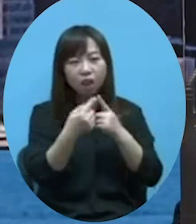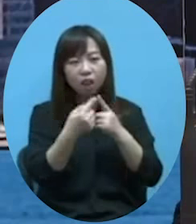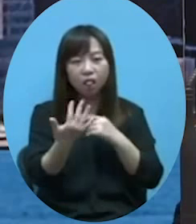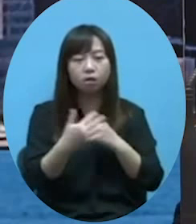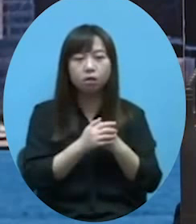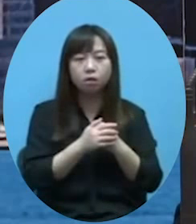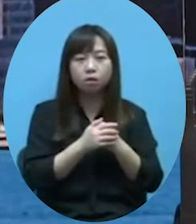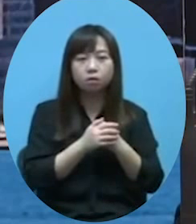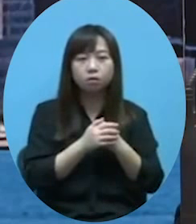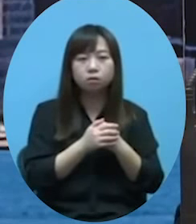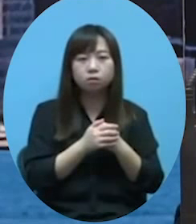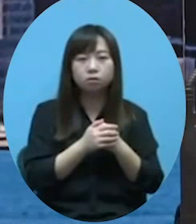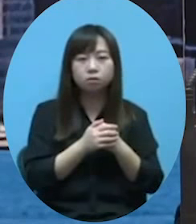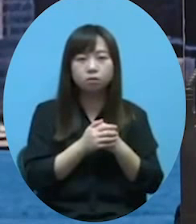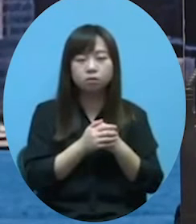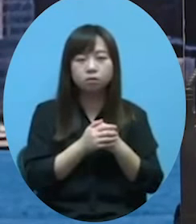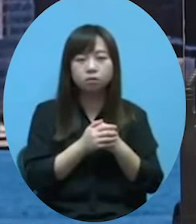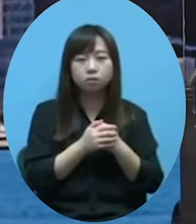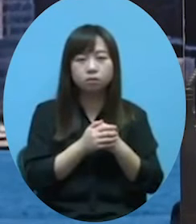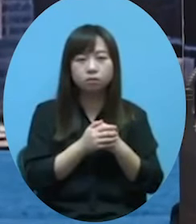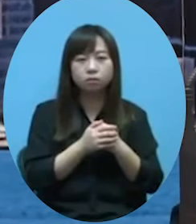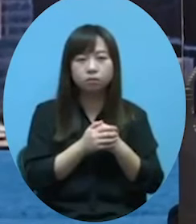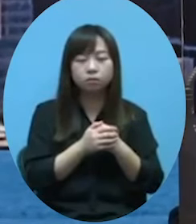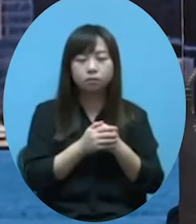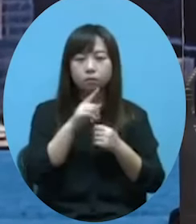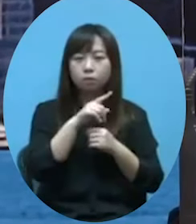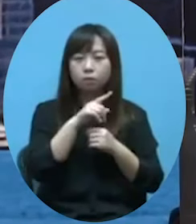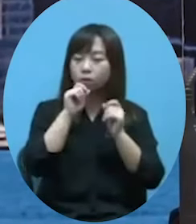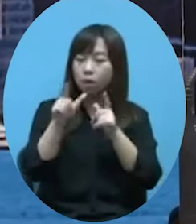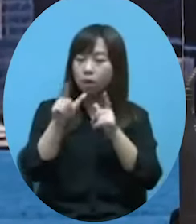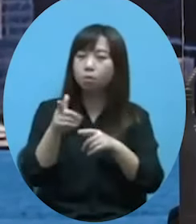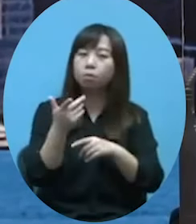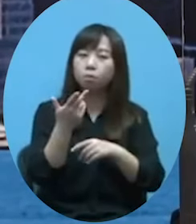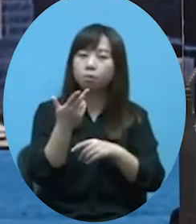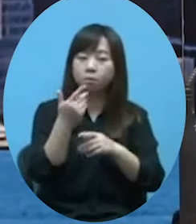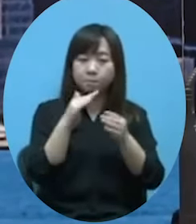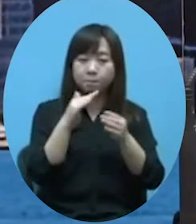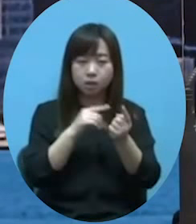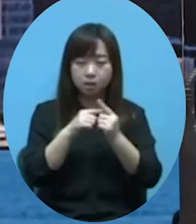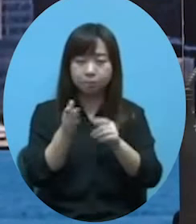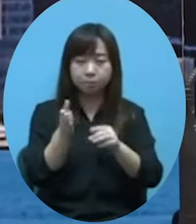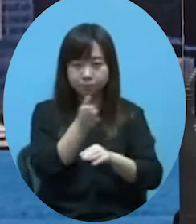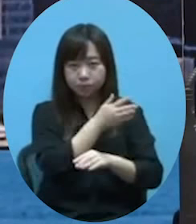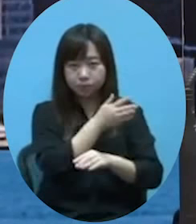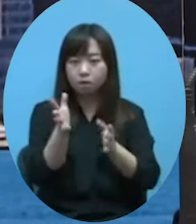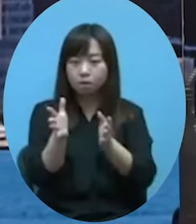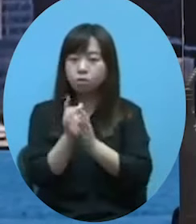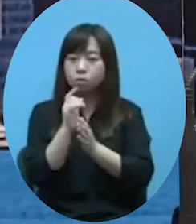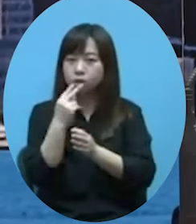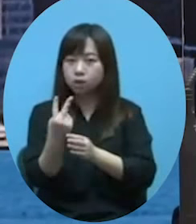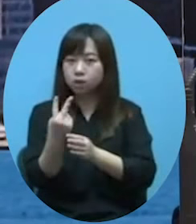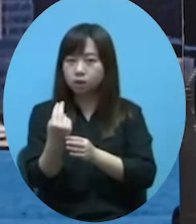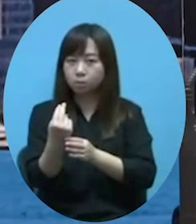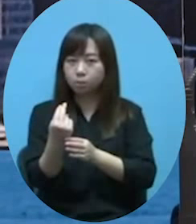很多什麼很多很多什麼他們應該除了一個病人就應該有20位的